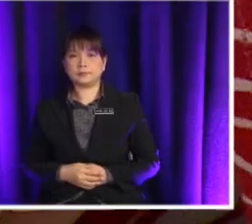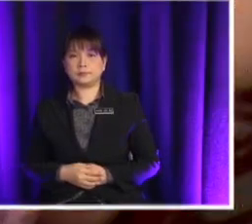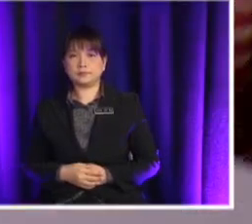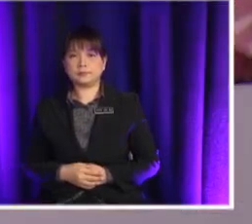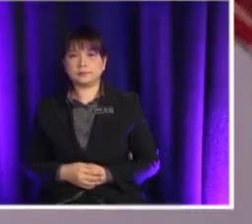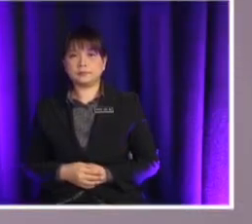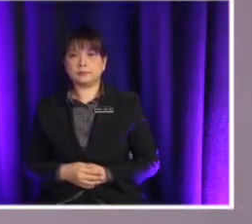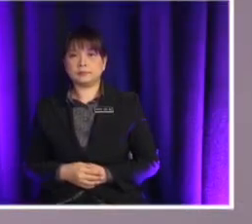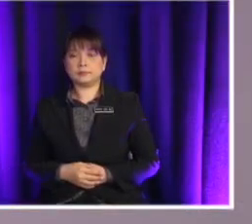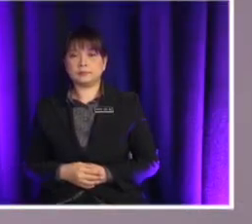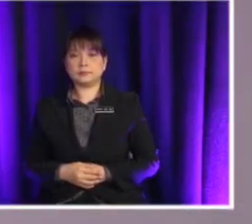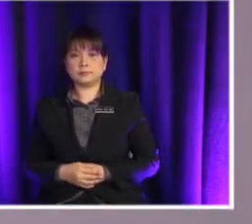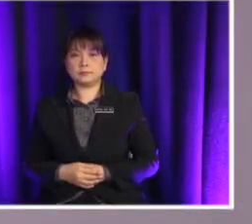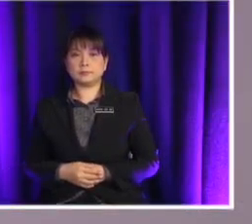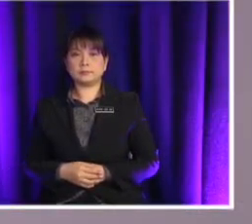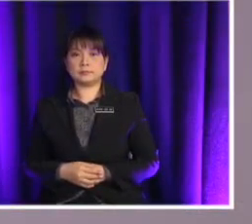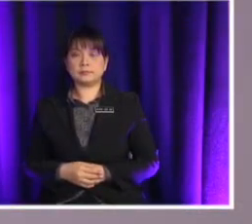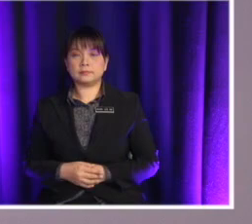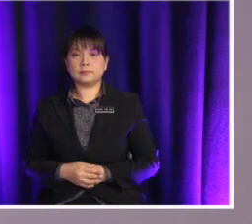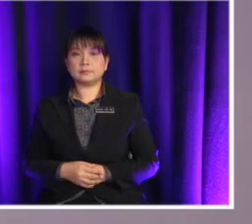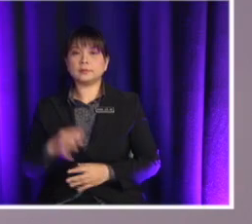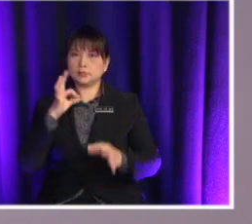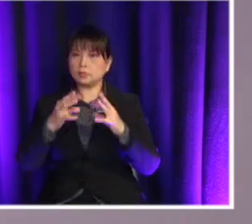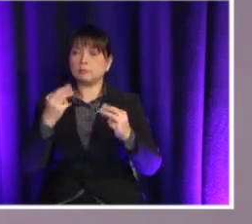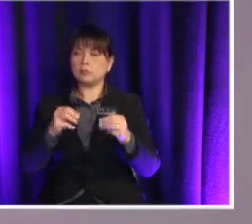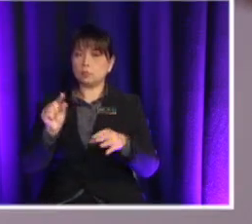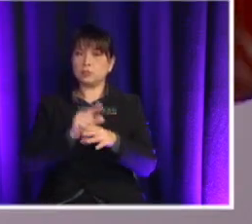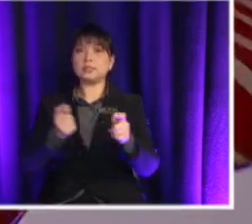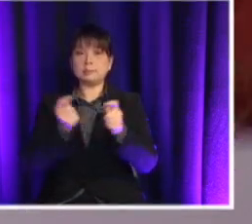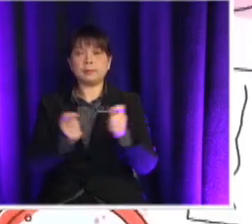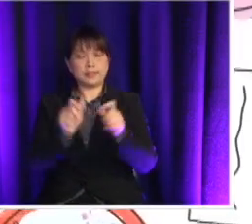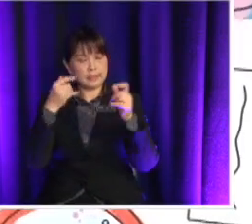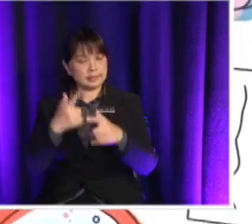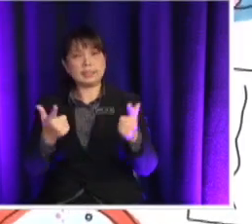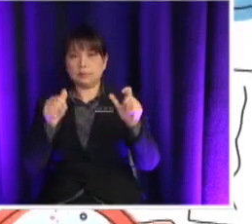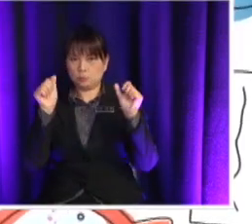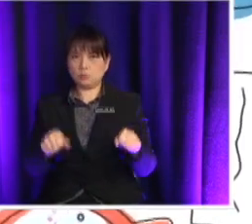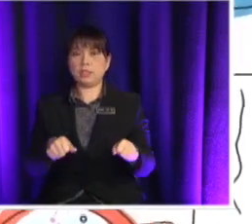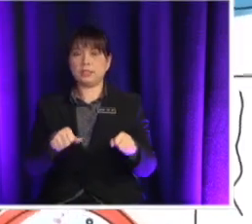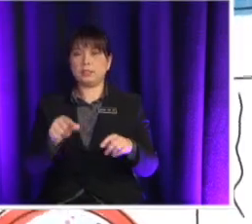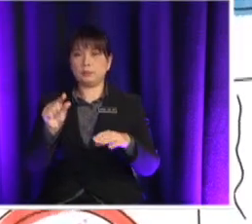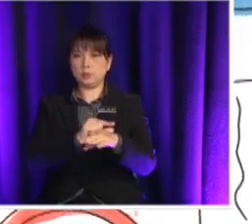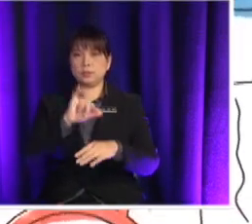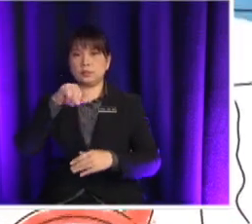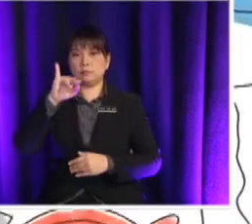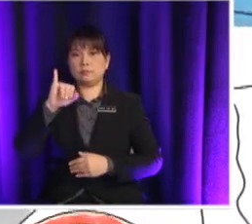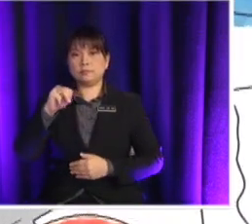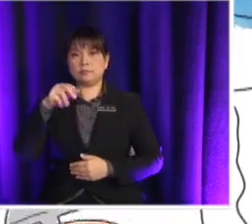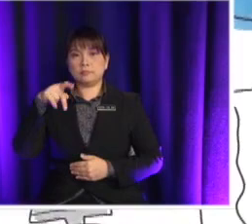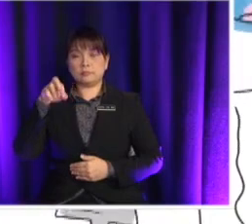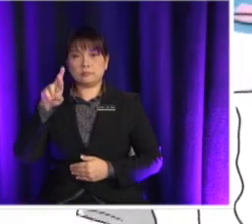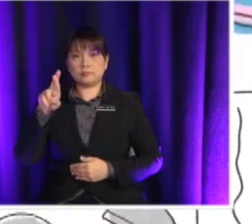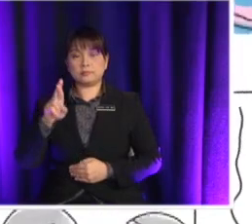sebenarnya. Kita boleh gunakan Jumper. pandailah Aiman. Okey, cikgu. Pandai Aiman. Okey, so kita boleh gunakan jumper.